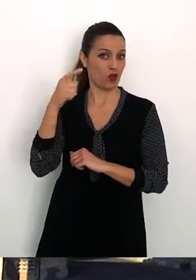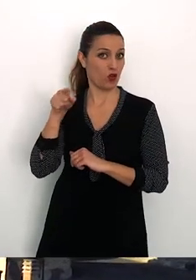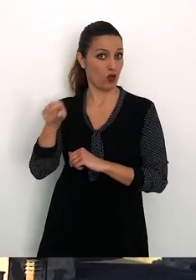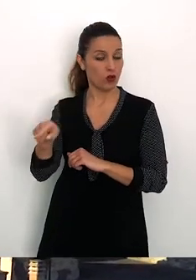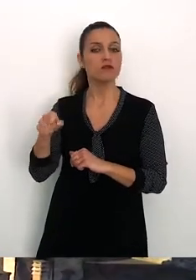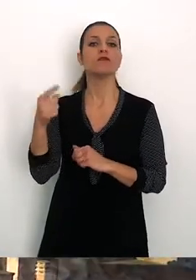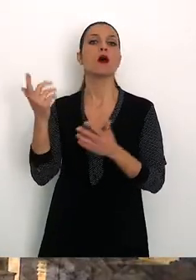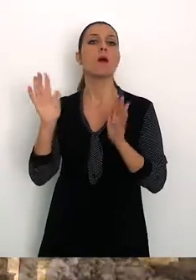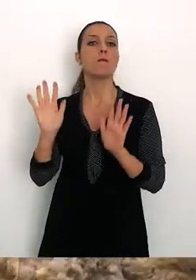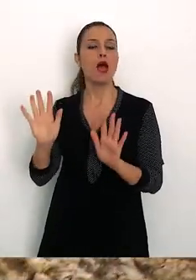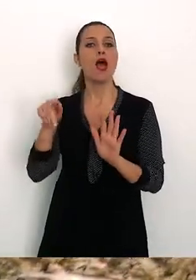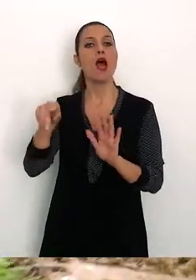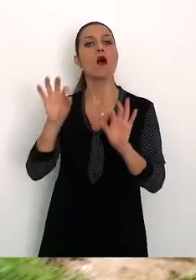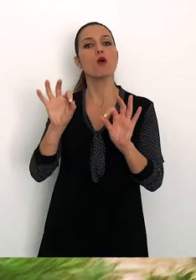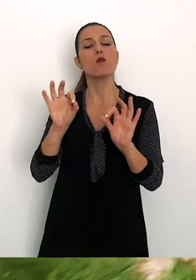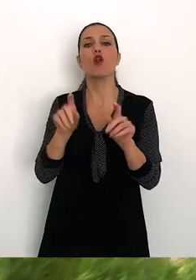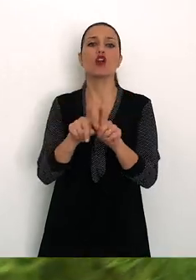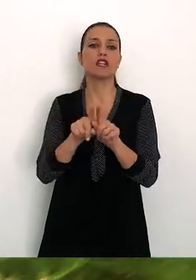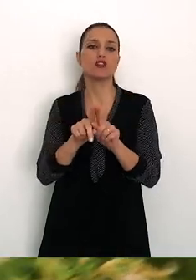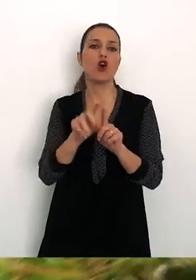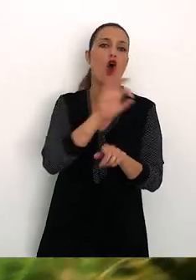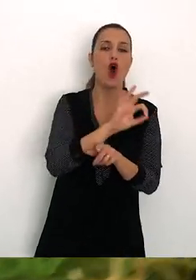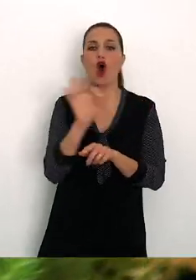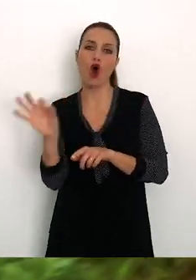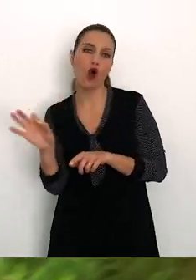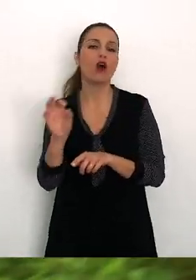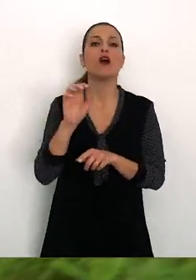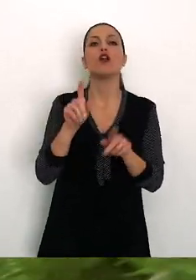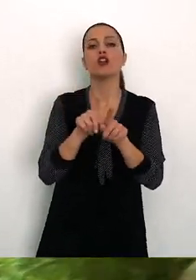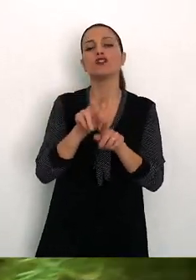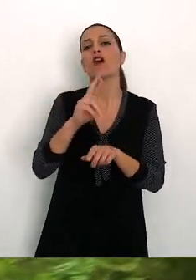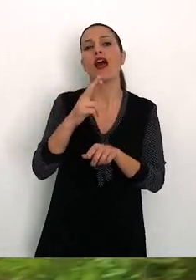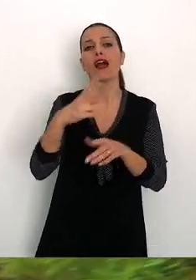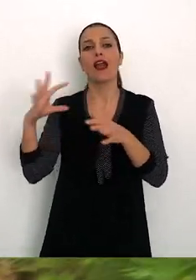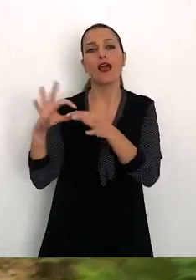Eraclea testimonierebbe questo legame con la civiltà e la cultura ellenica antica.